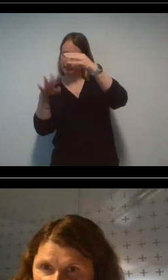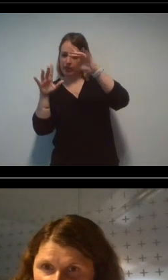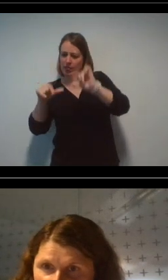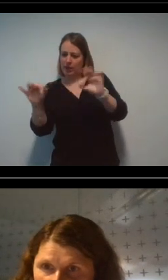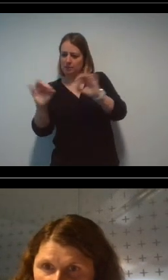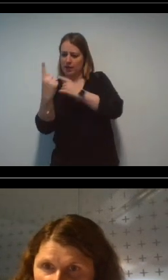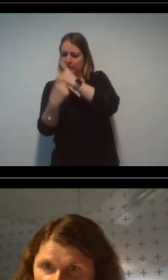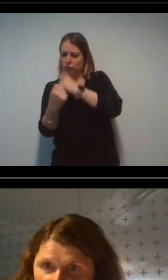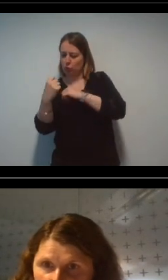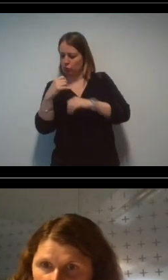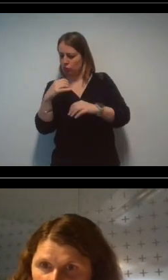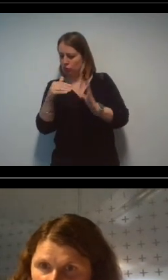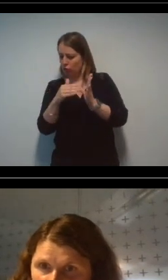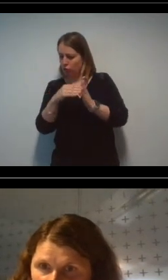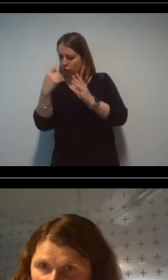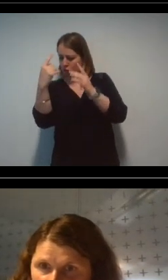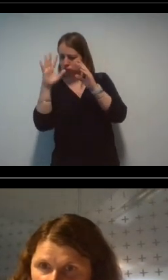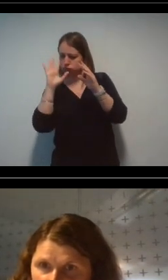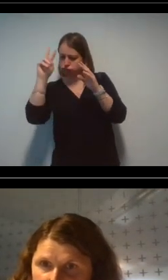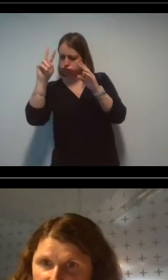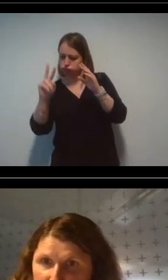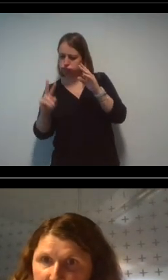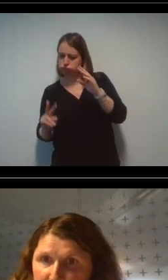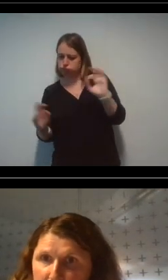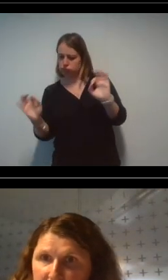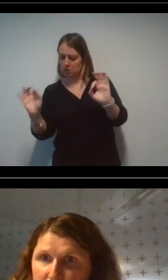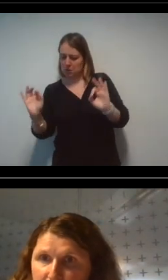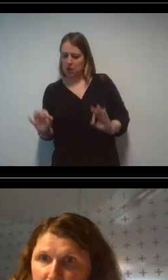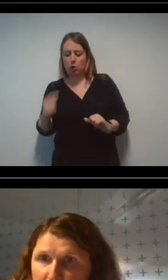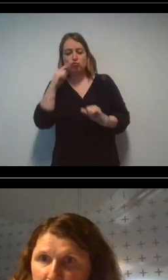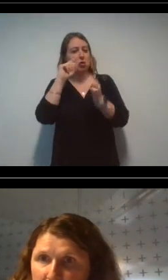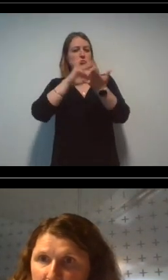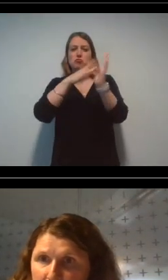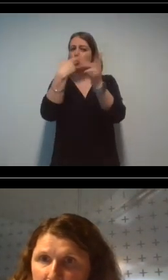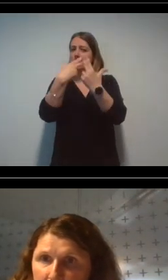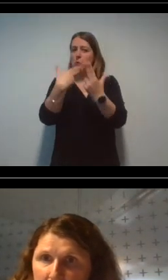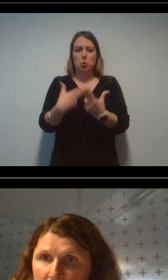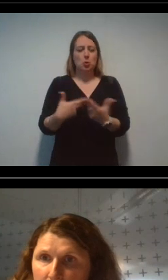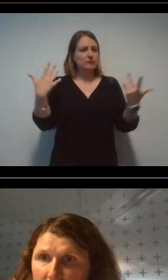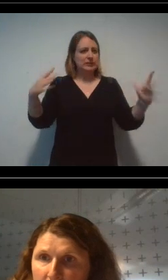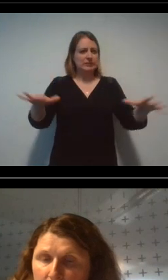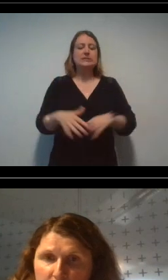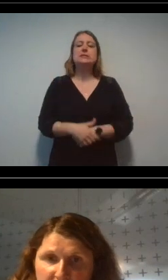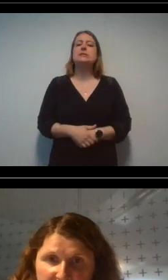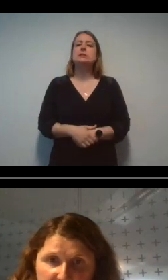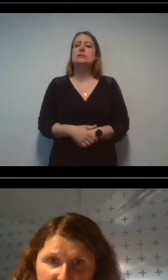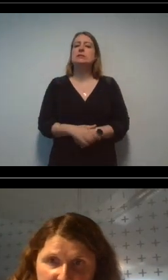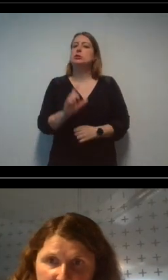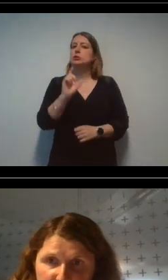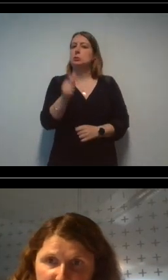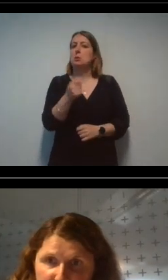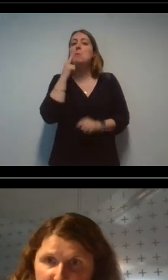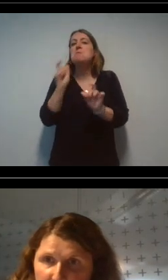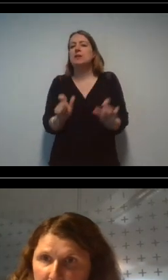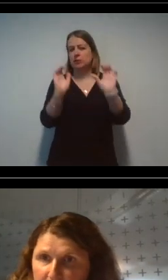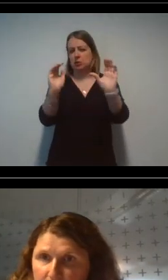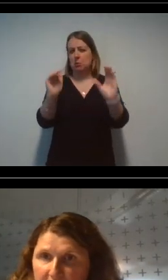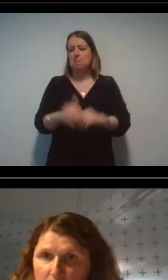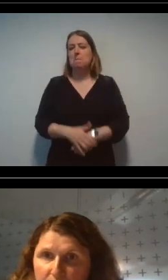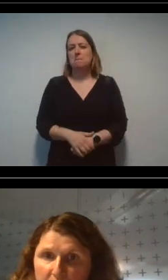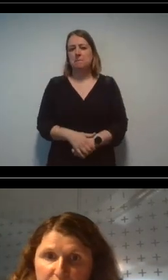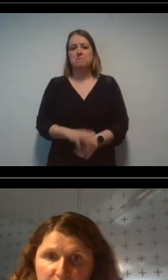le chat, mais je ne crois pas. Je crois que vous en avez répondu à tout. Normalement, je vérifie.